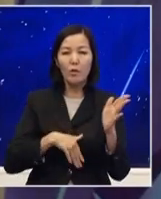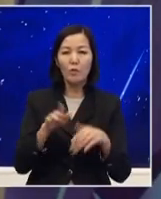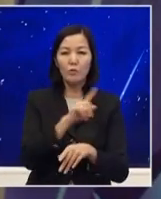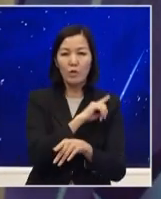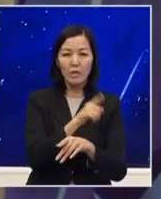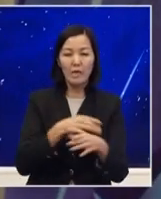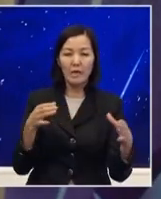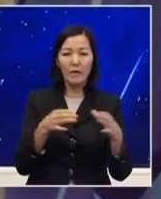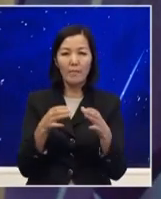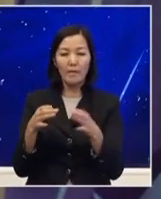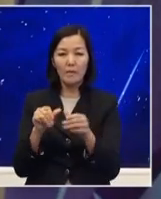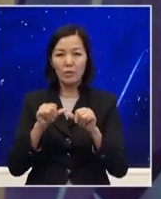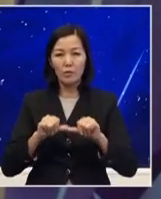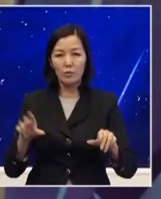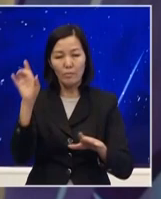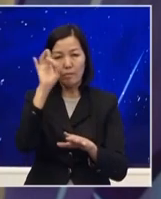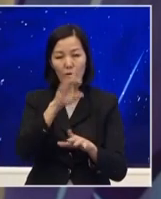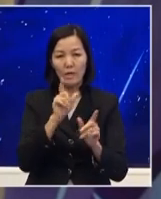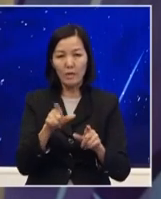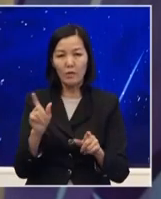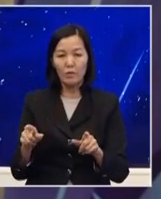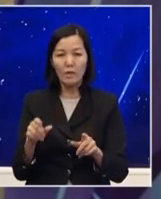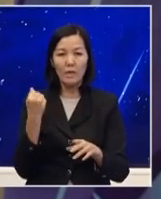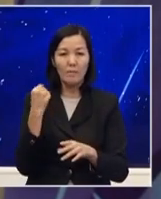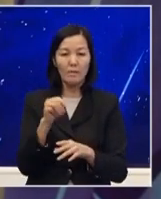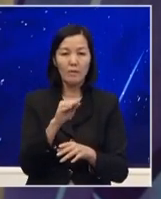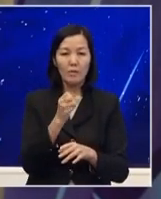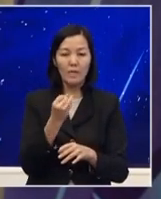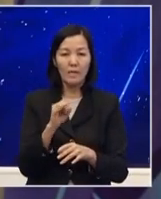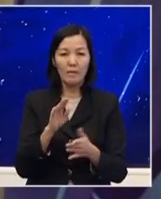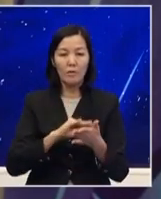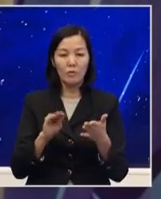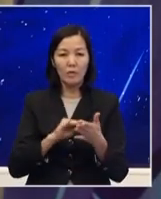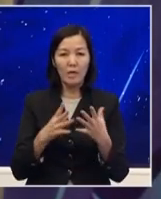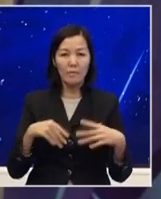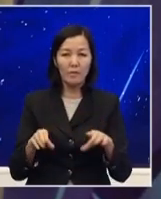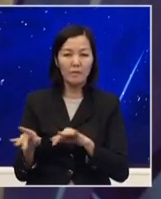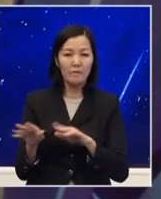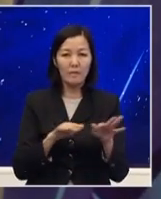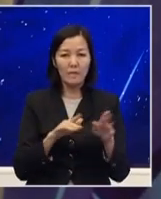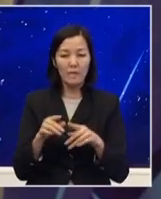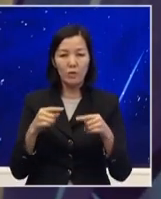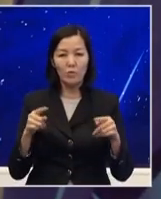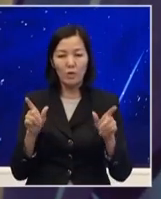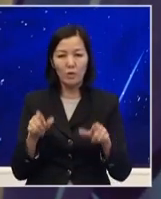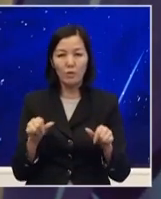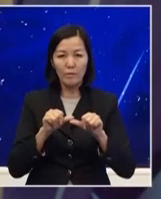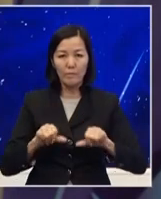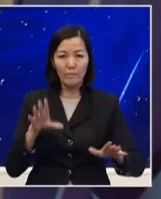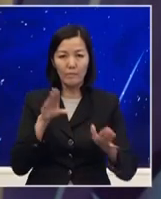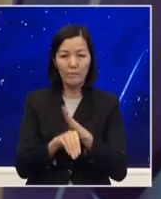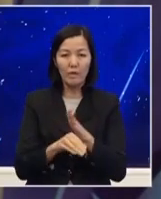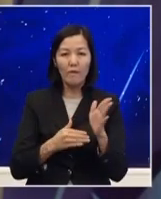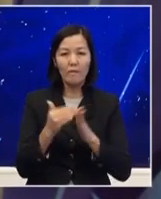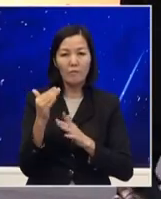лучших. Наши жюри – это популярные в области люди. Победители «Жайдарман», журналисты, общественные деятели и другие. Подготовка всех команд на высоком